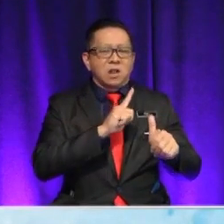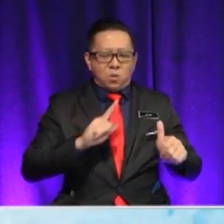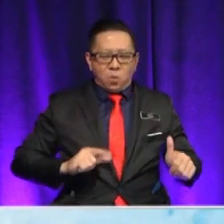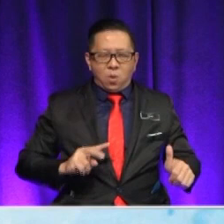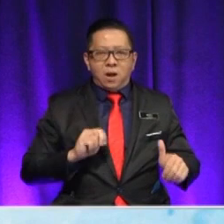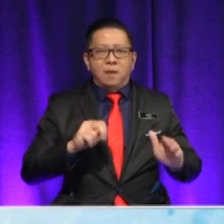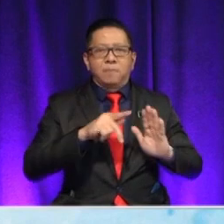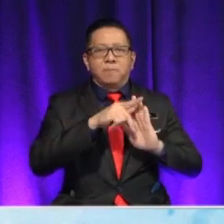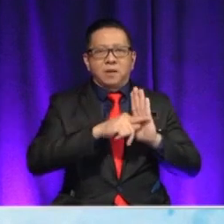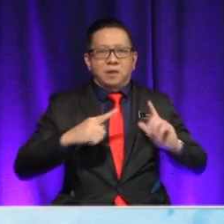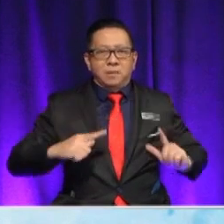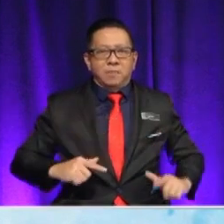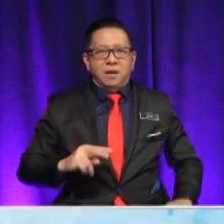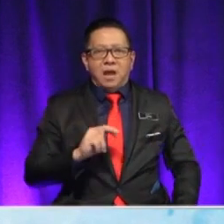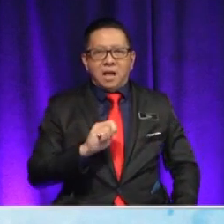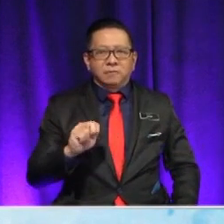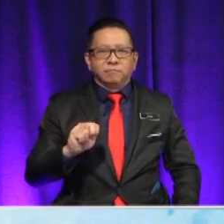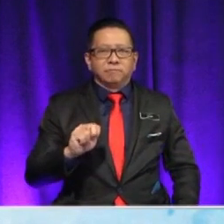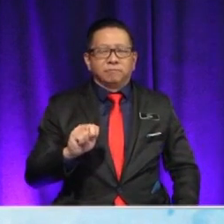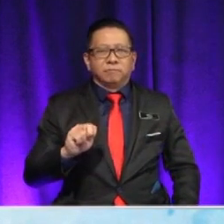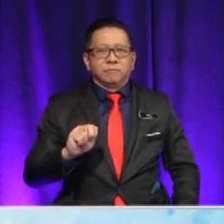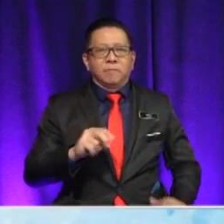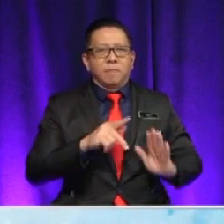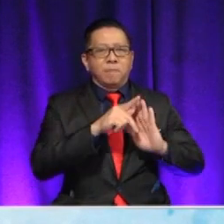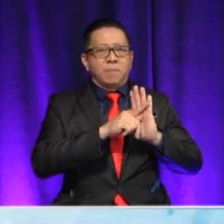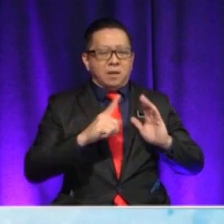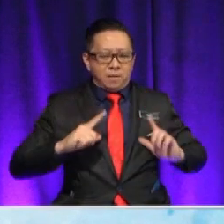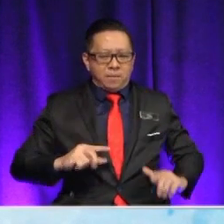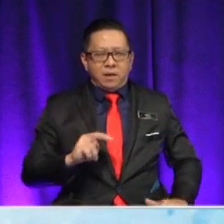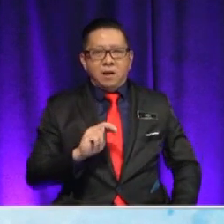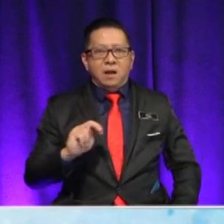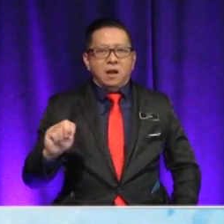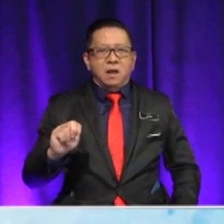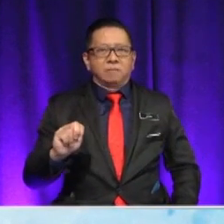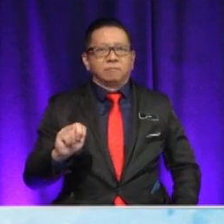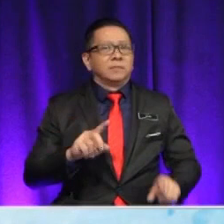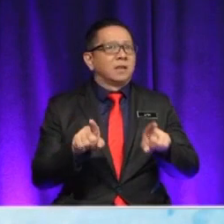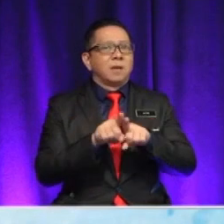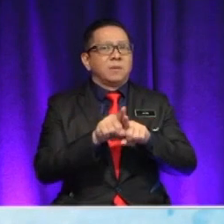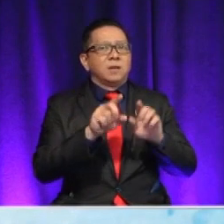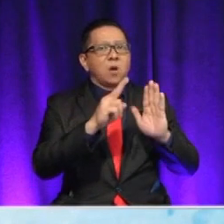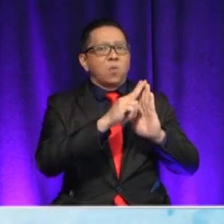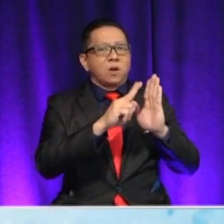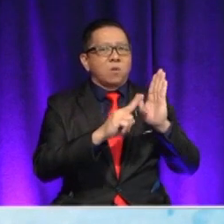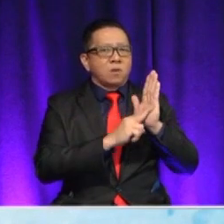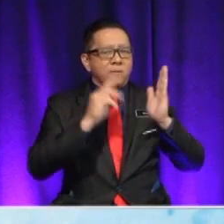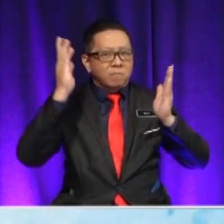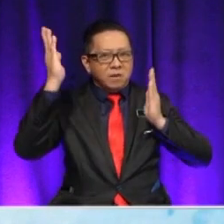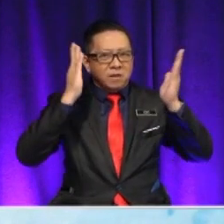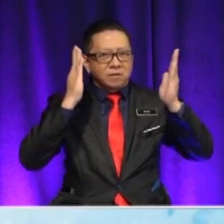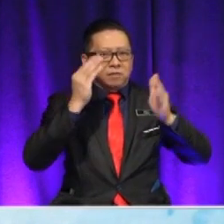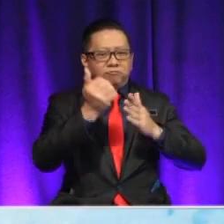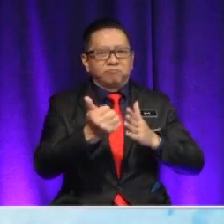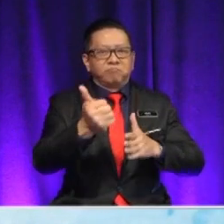mana yang kita ketahui, perlembagaan persekutuan di Malaysia merupakan undang-undang yang tertinggi. Jadi kalau kita